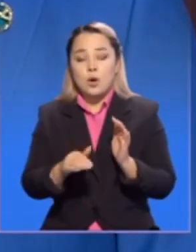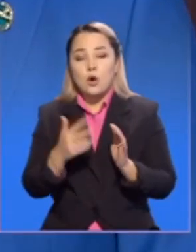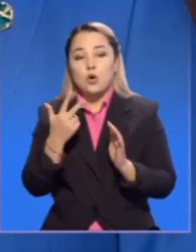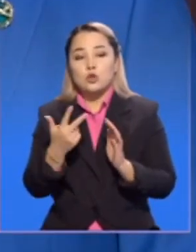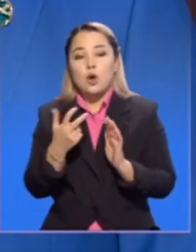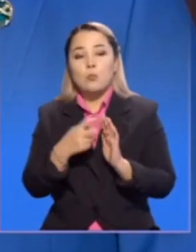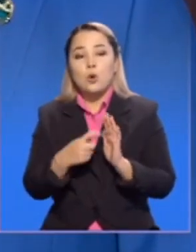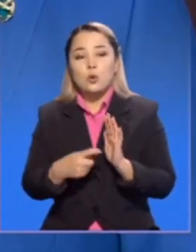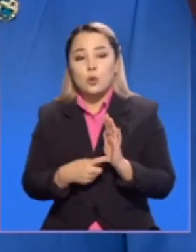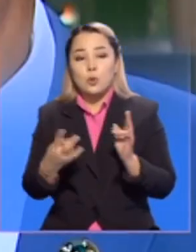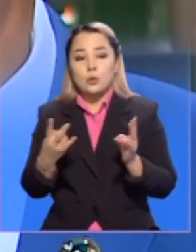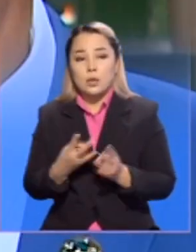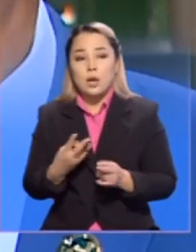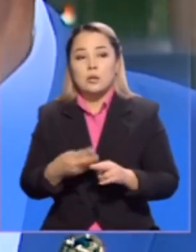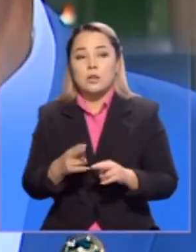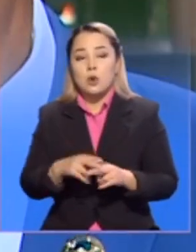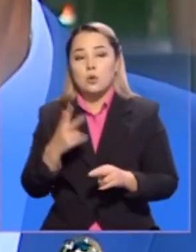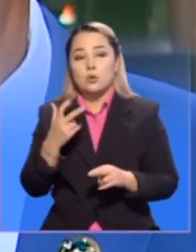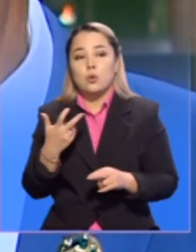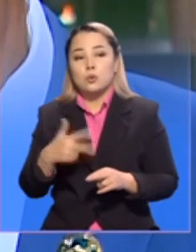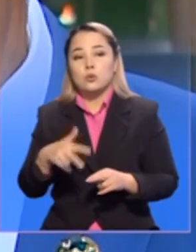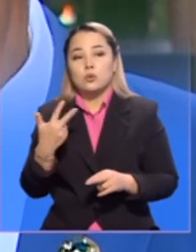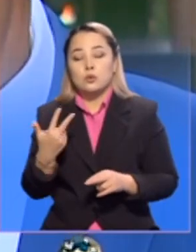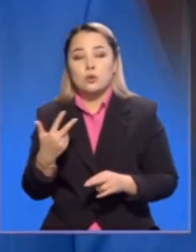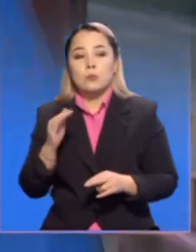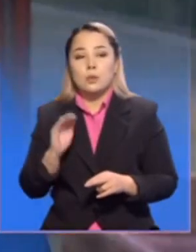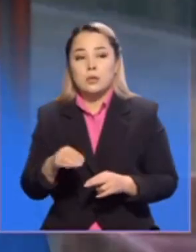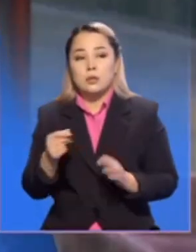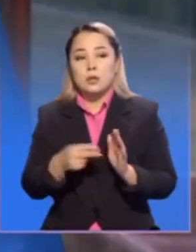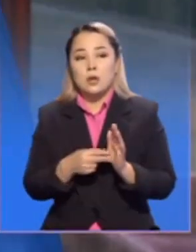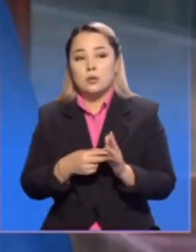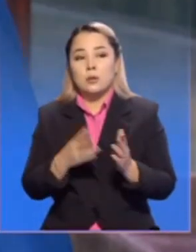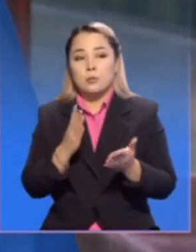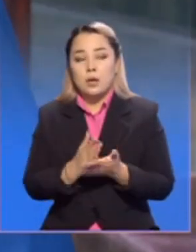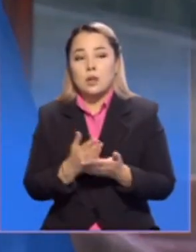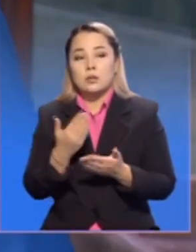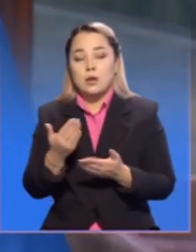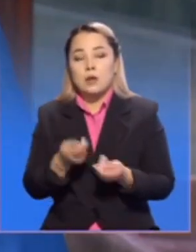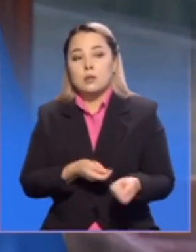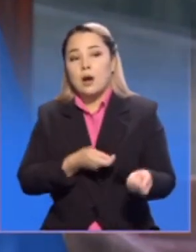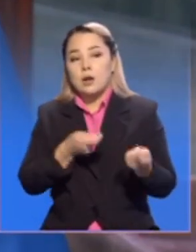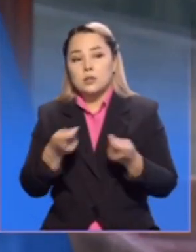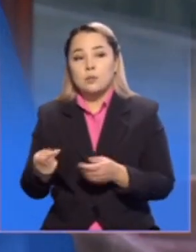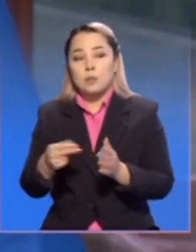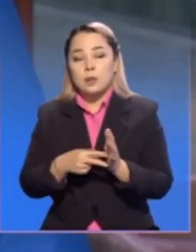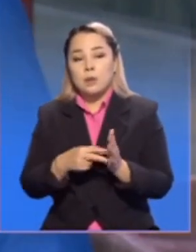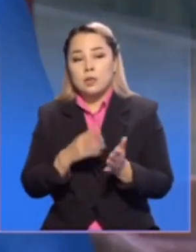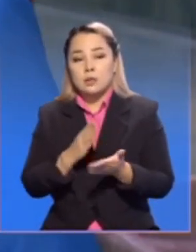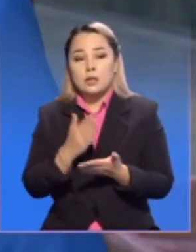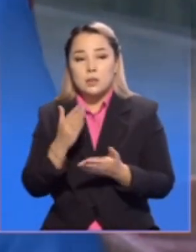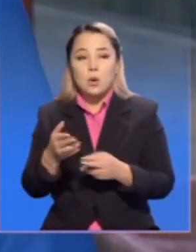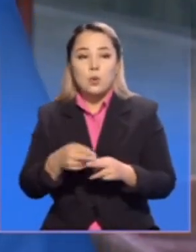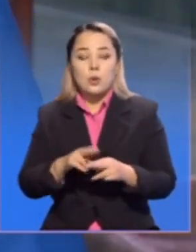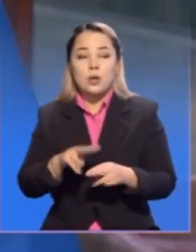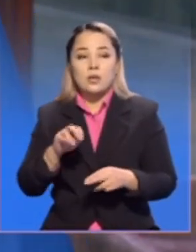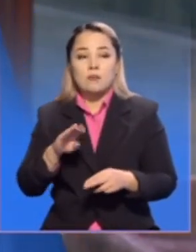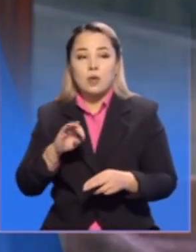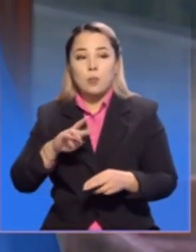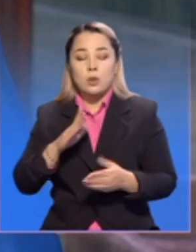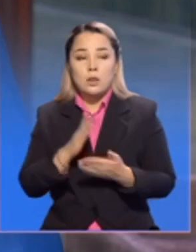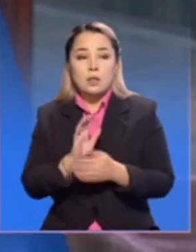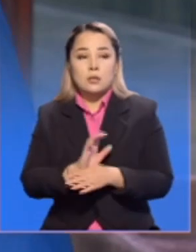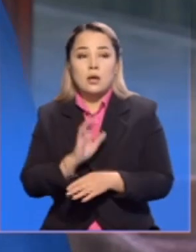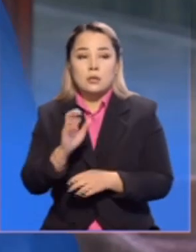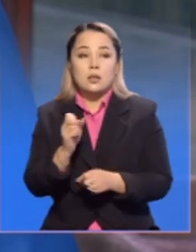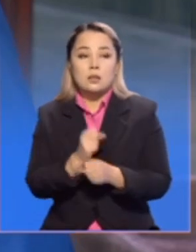бөлу керек. Сонда 333 мың теңгедей болады. Оның ішінде әлі тасымалдау бағасы бар. Одан кейін ол Ливерпуль биржасына